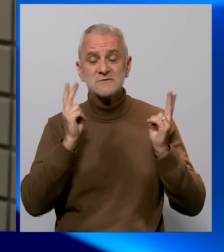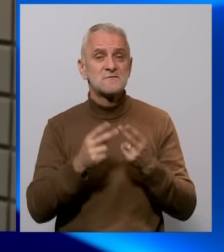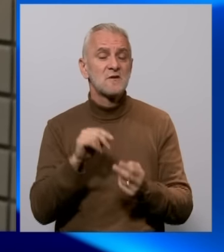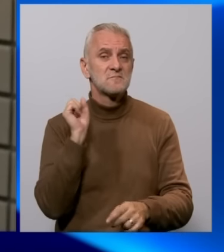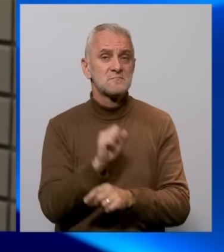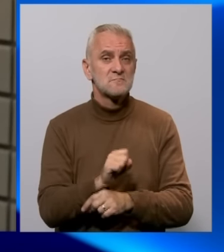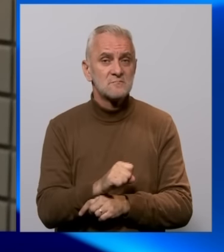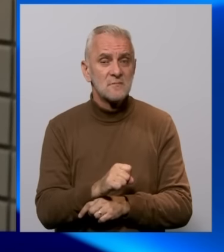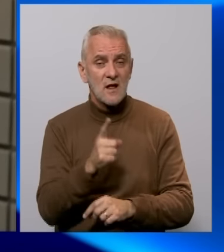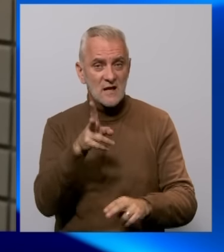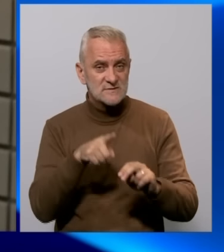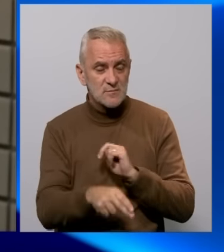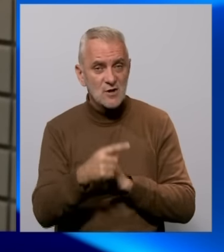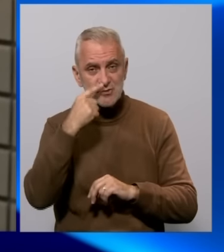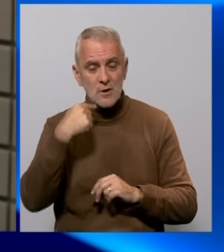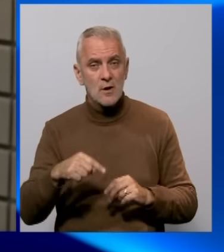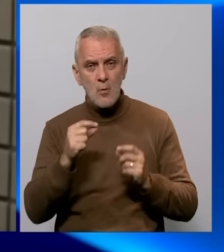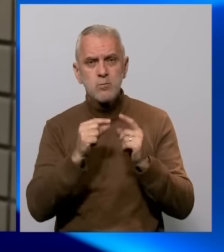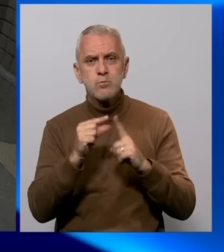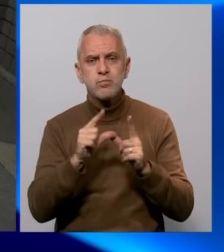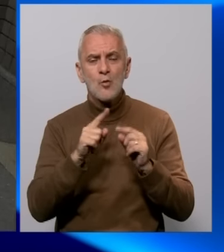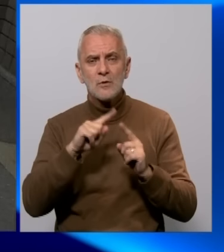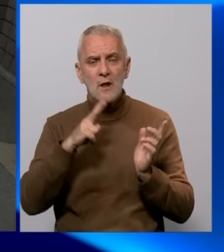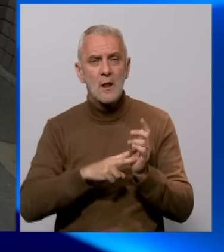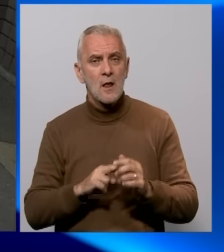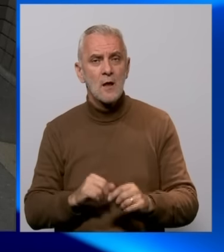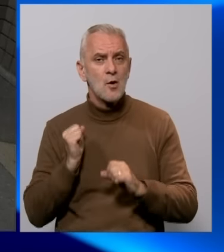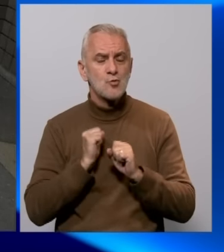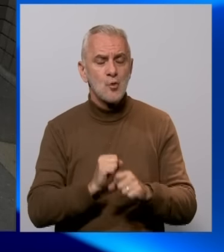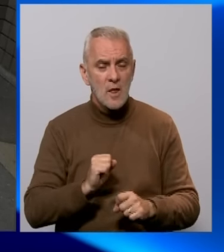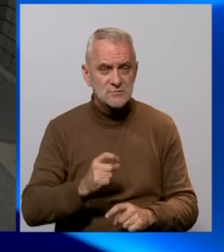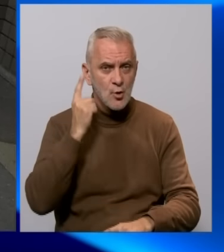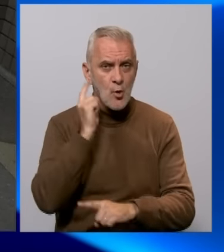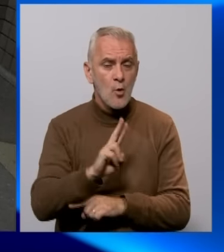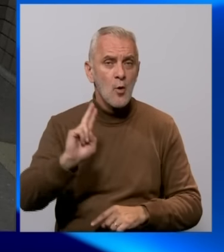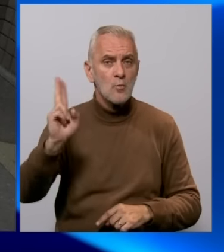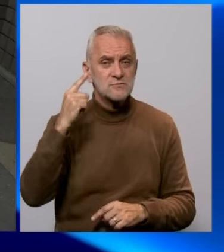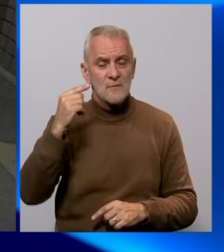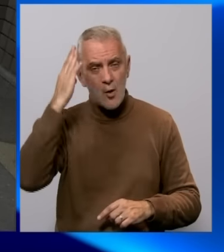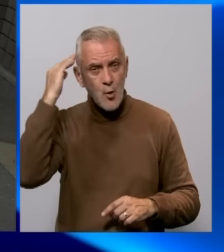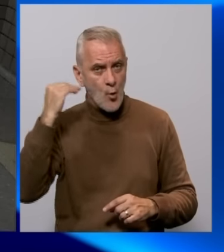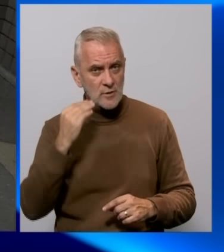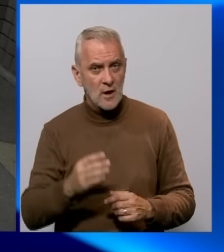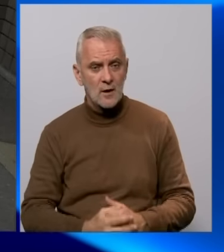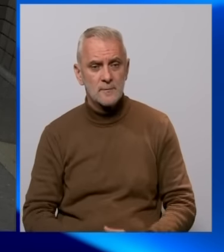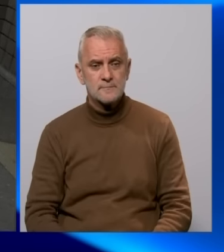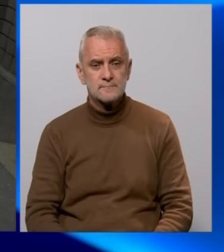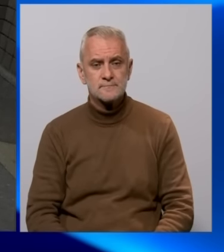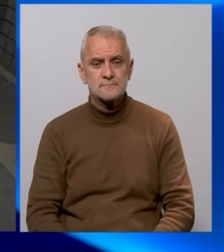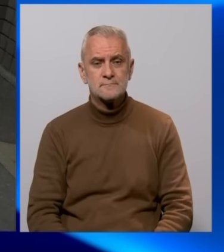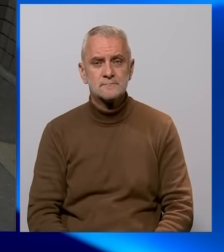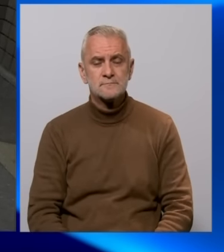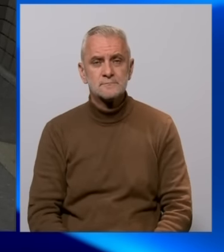dovoljno snažno da spriječi Putina da donese odluku i pozove još sjevernokorejskih trupa na ratno područje.